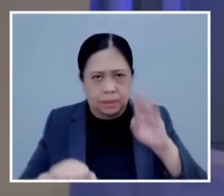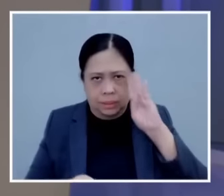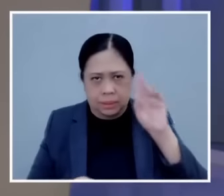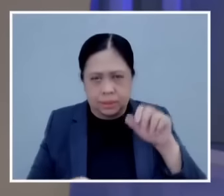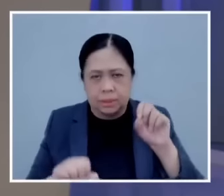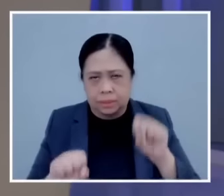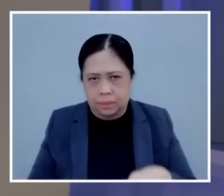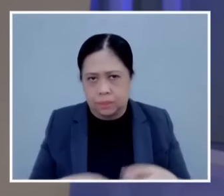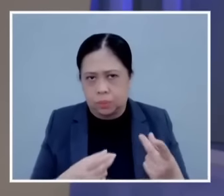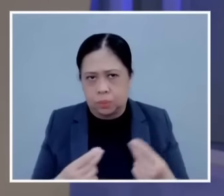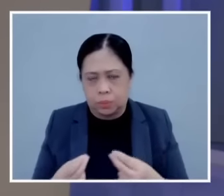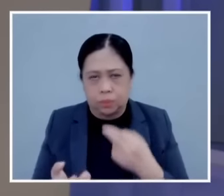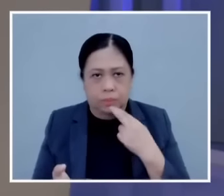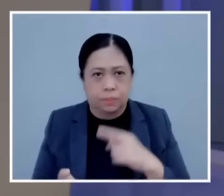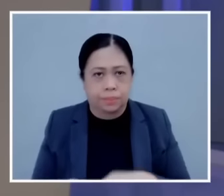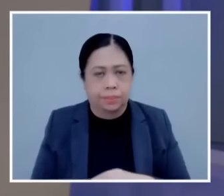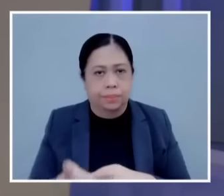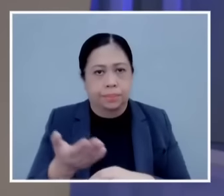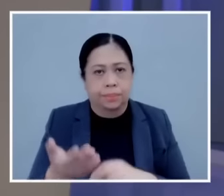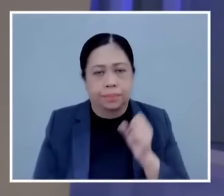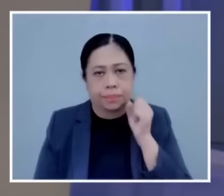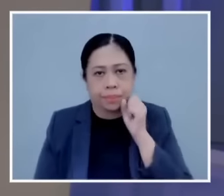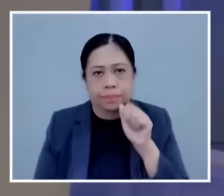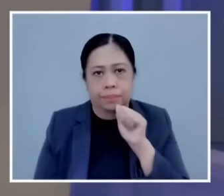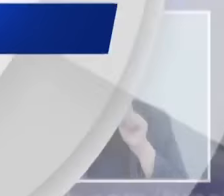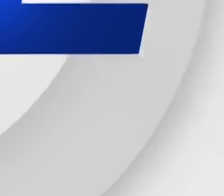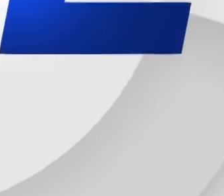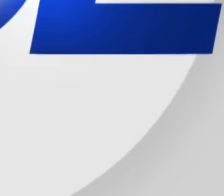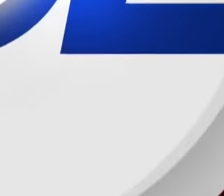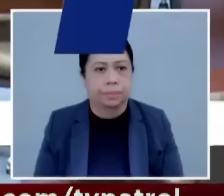Kamara. Nagpapatrol, Sherry Ann Torres.